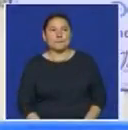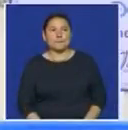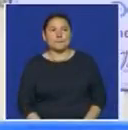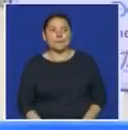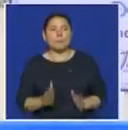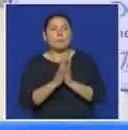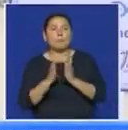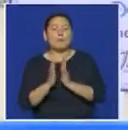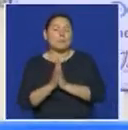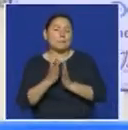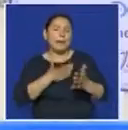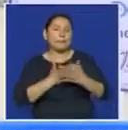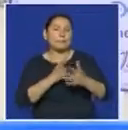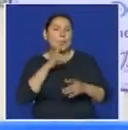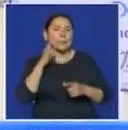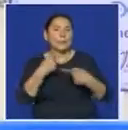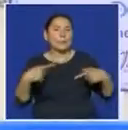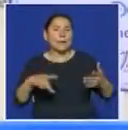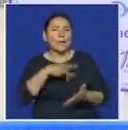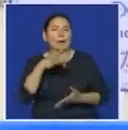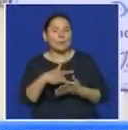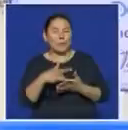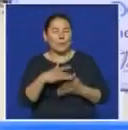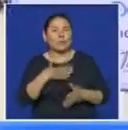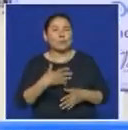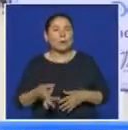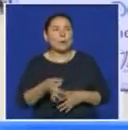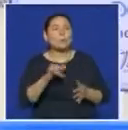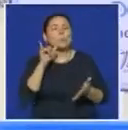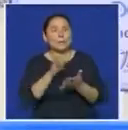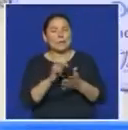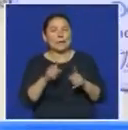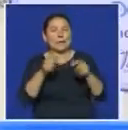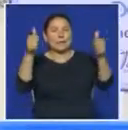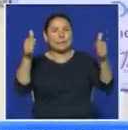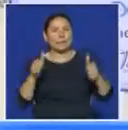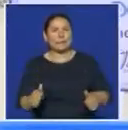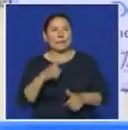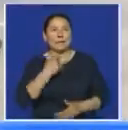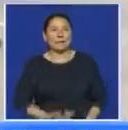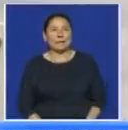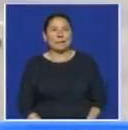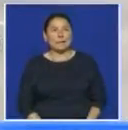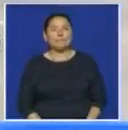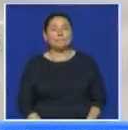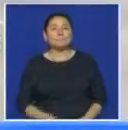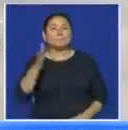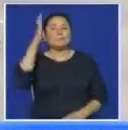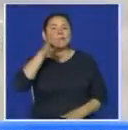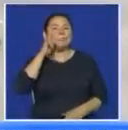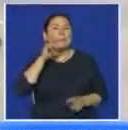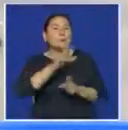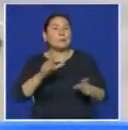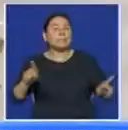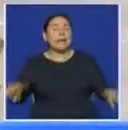Мы призываем всю активную молодежь из других городов и районов нашей области установить подобные стенды. В будущем молодые люди